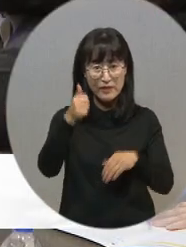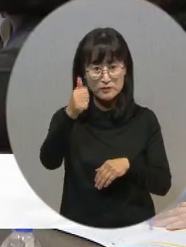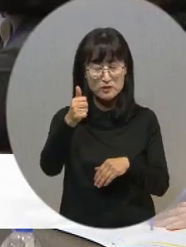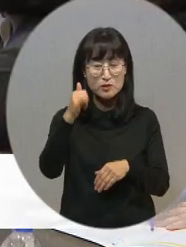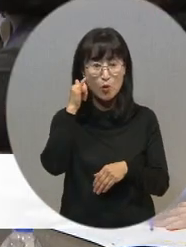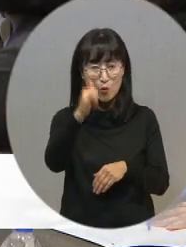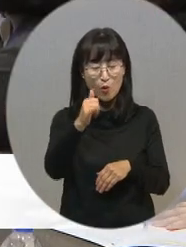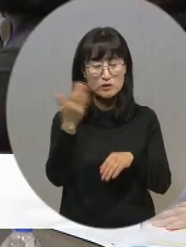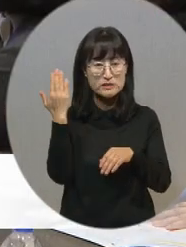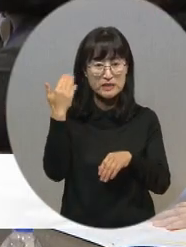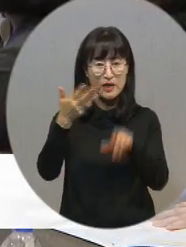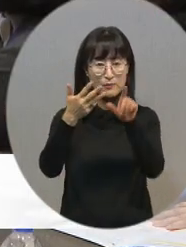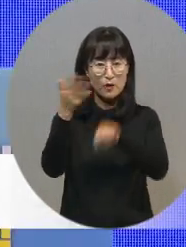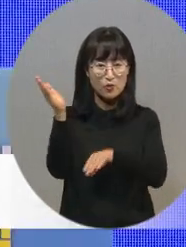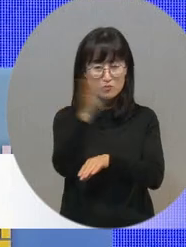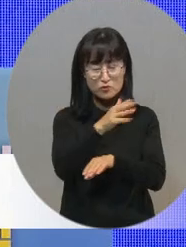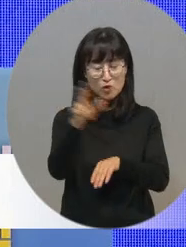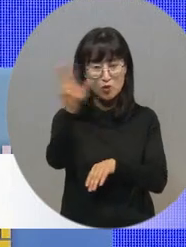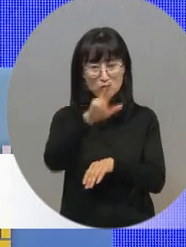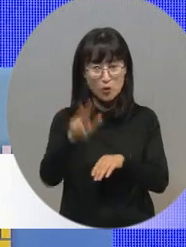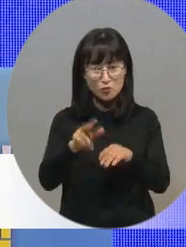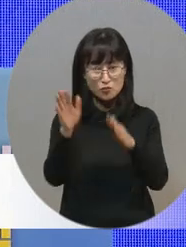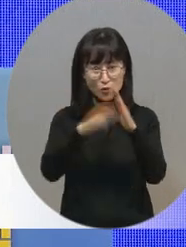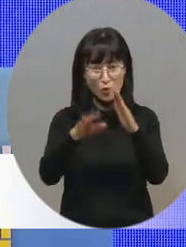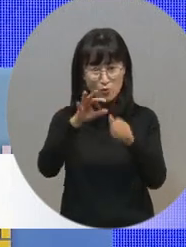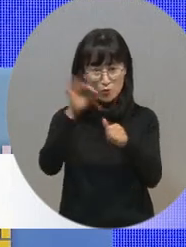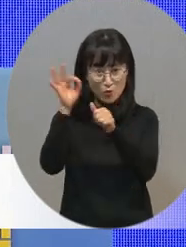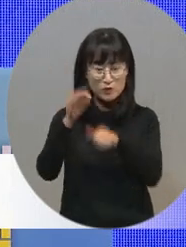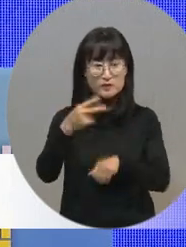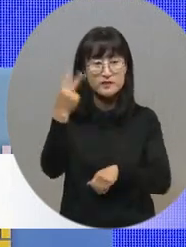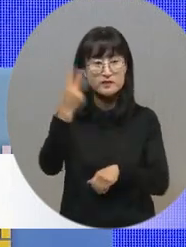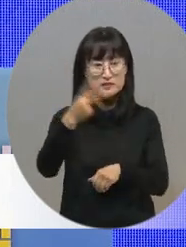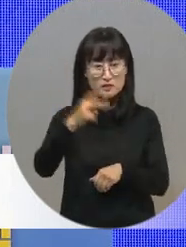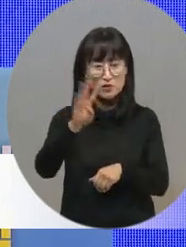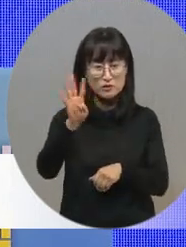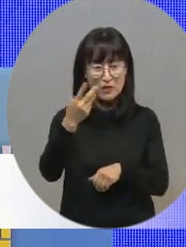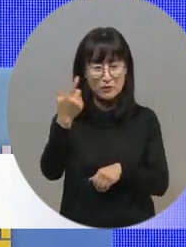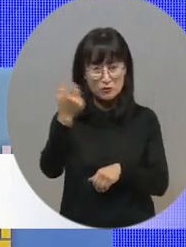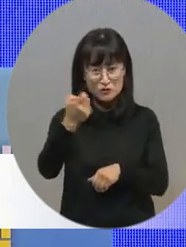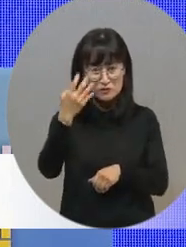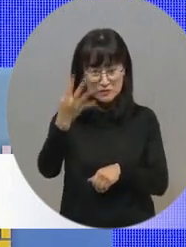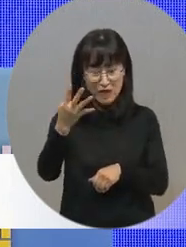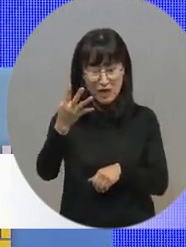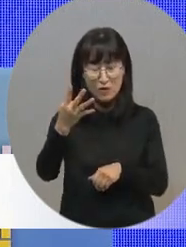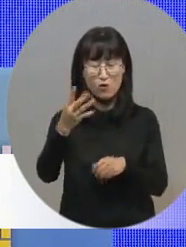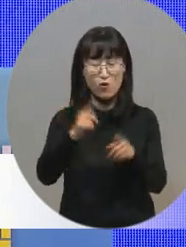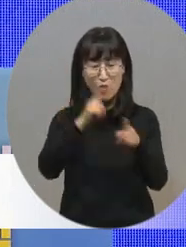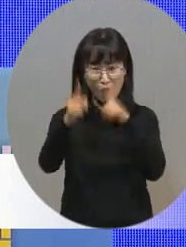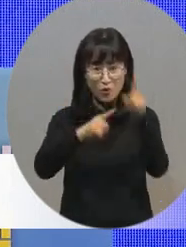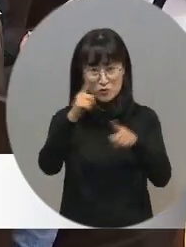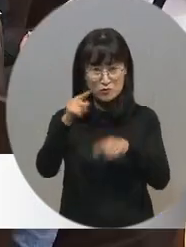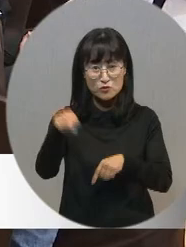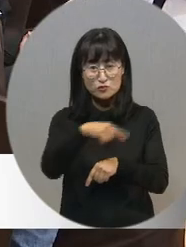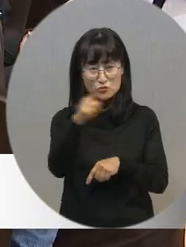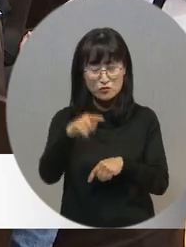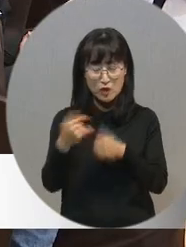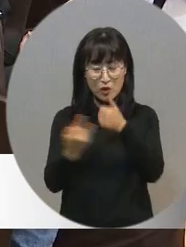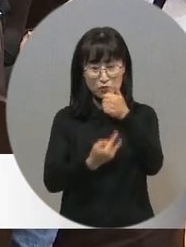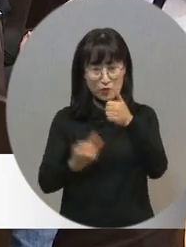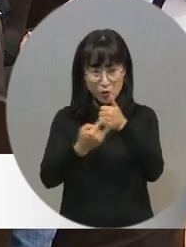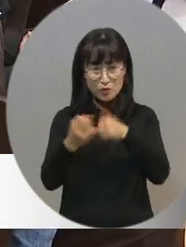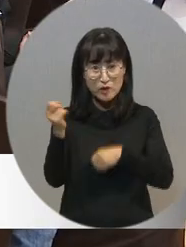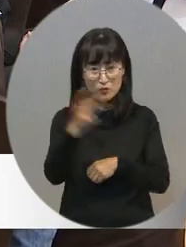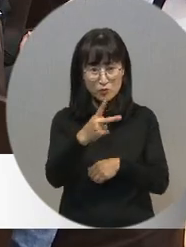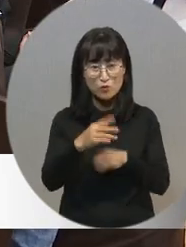8월부터 전국 공모를 통해 총 2,646건의 응모작 중 선정위원회와 온라인 선호도